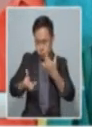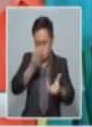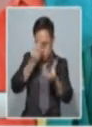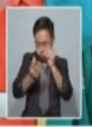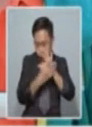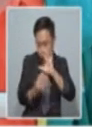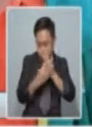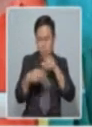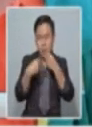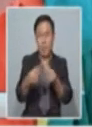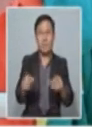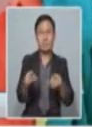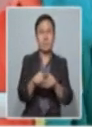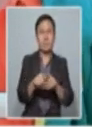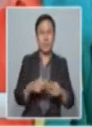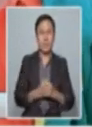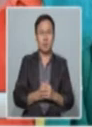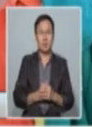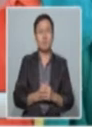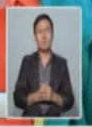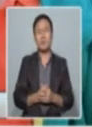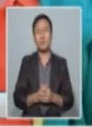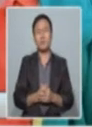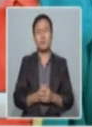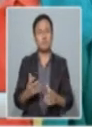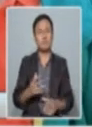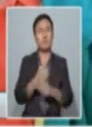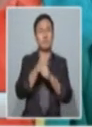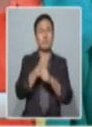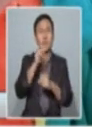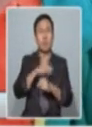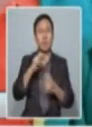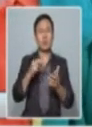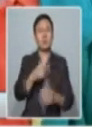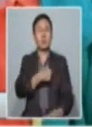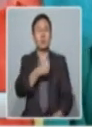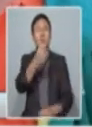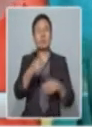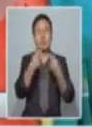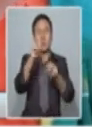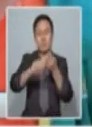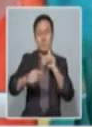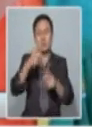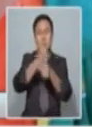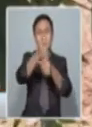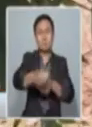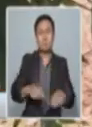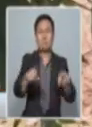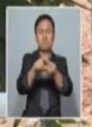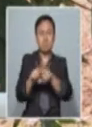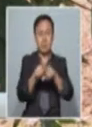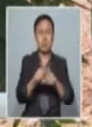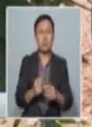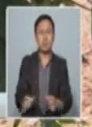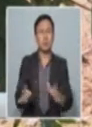ให้กับเกษตรกรอื่นนะครับเรียกได้ว่าเป็นพ่อพระให้กับเกษตรกรโดยเฉพาะในละแวกนี้ด้วยนะครับ